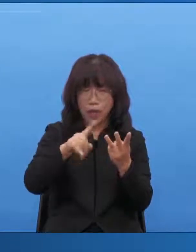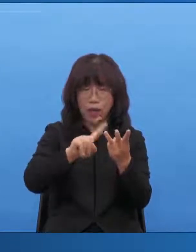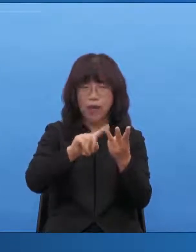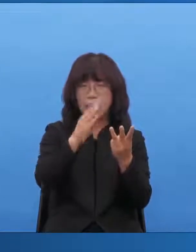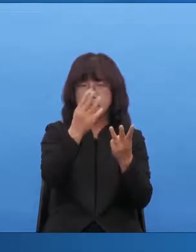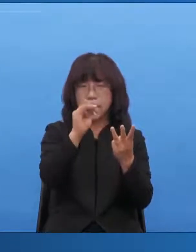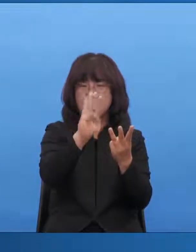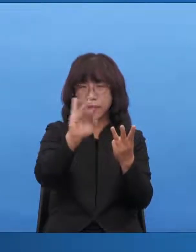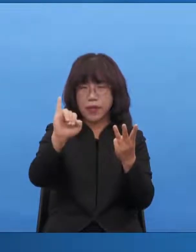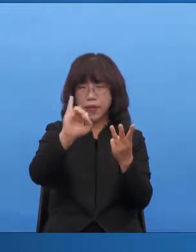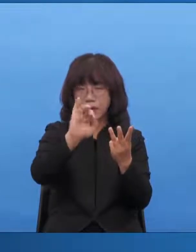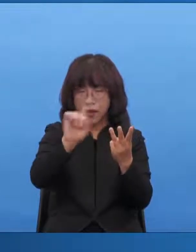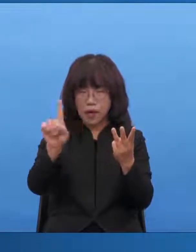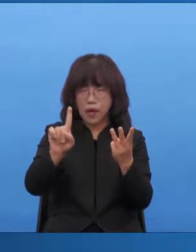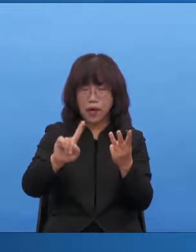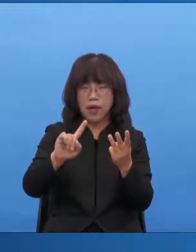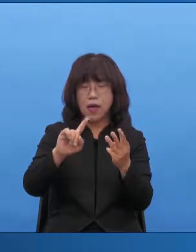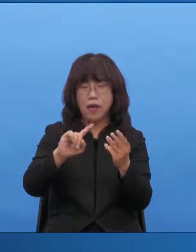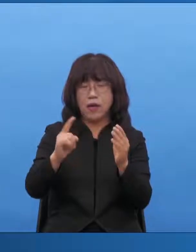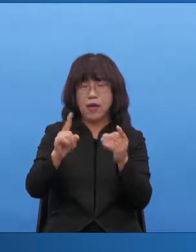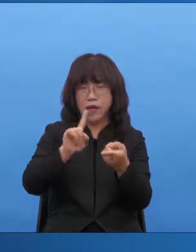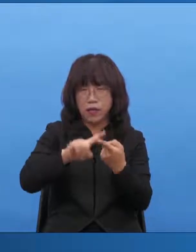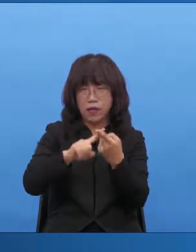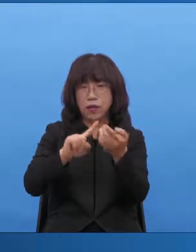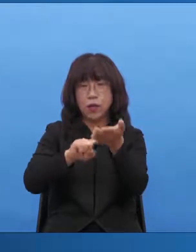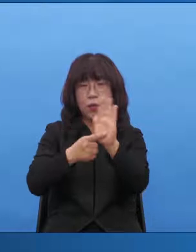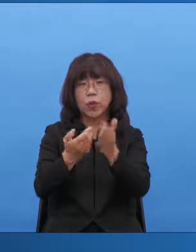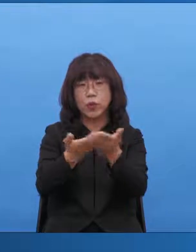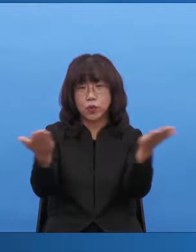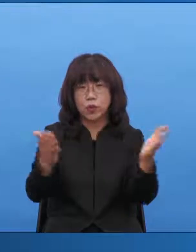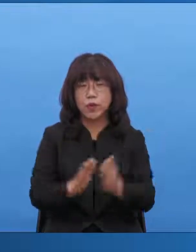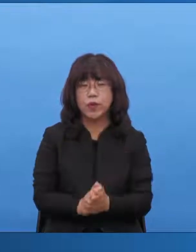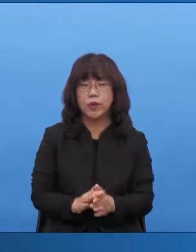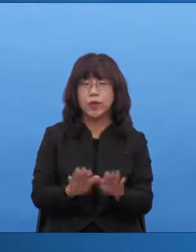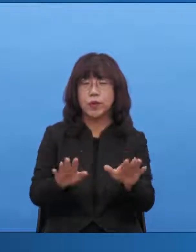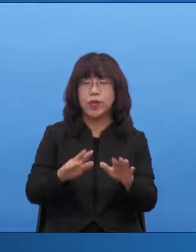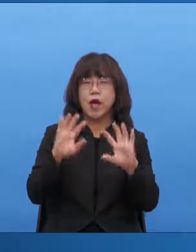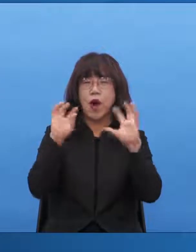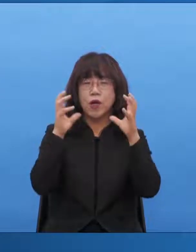2022 어린이 찬양 앨범 렘넌트 24가 지난 21일 공개됐습니다.